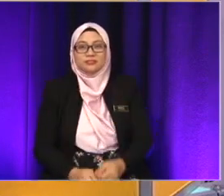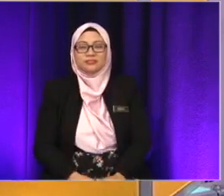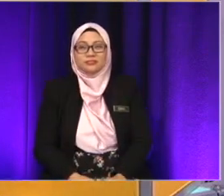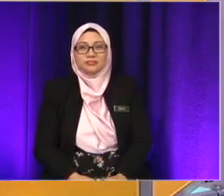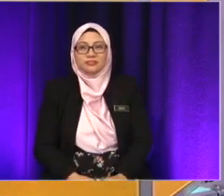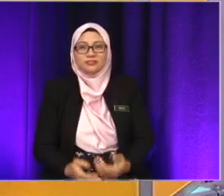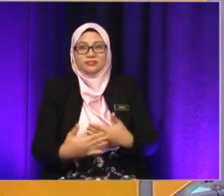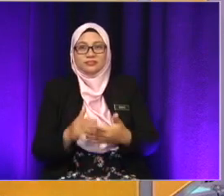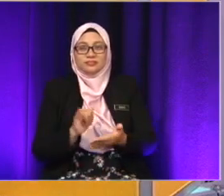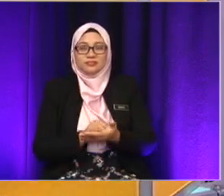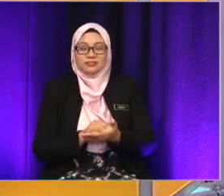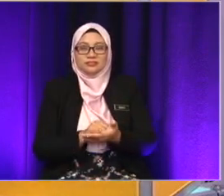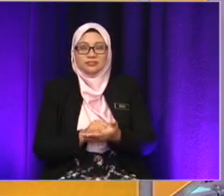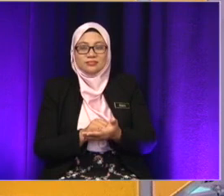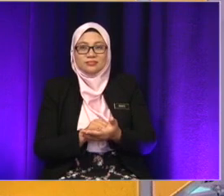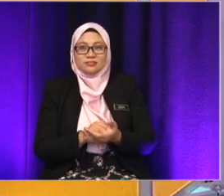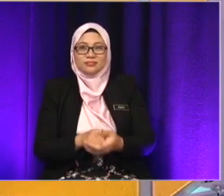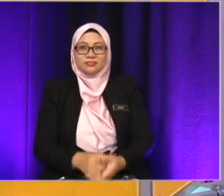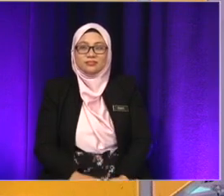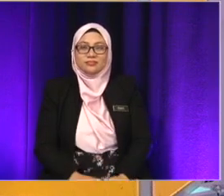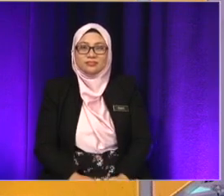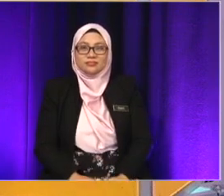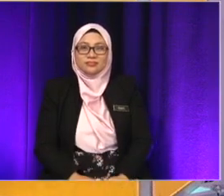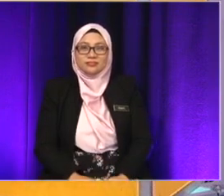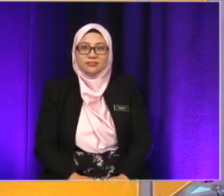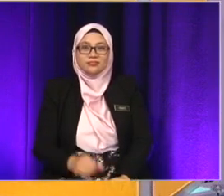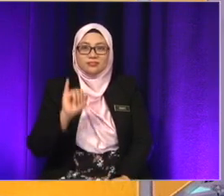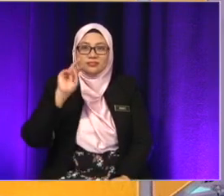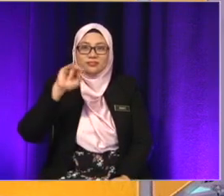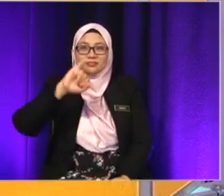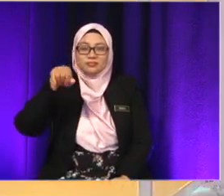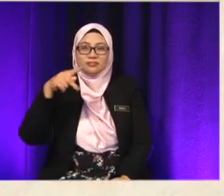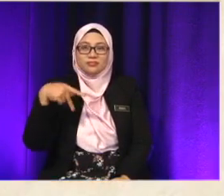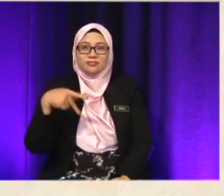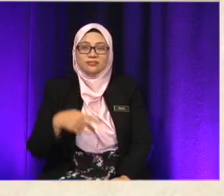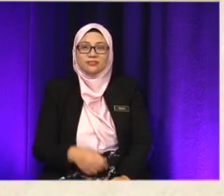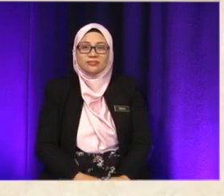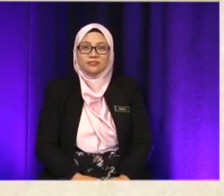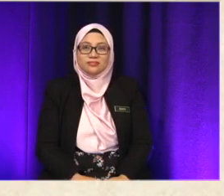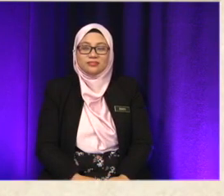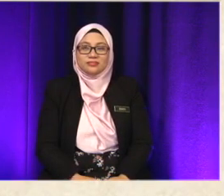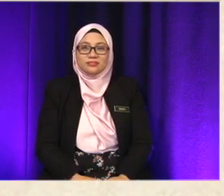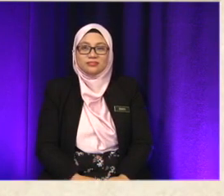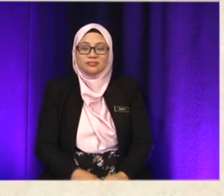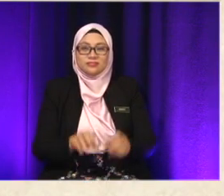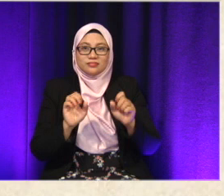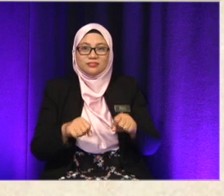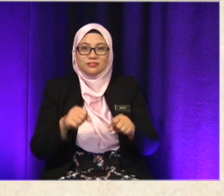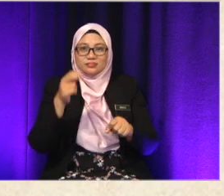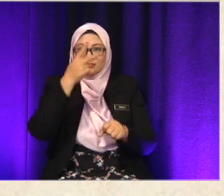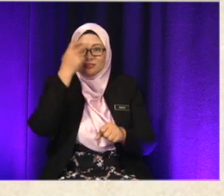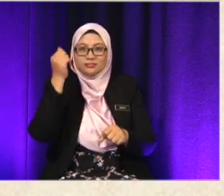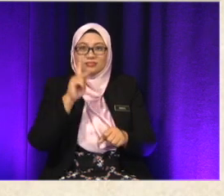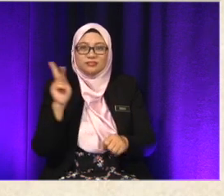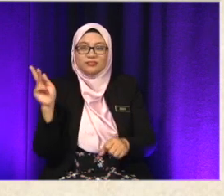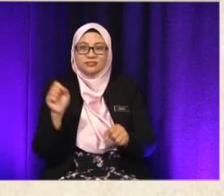injap pelega. Okey. Injap pelega ni kalau tengok yang ni amat penting injap pelega ni dia boleh menyebabkan sistem apa yang